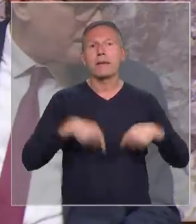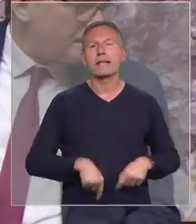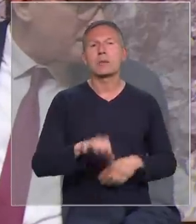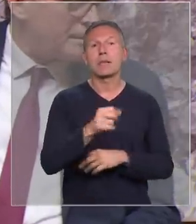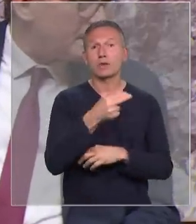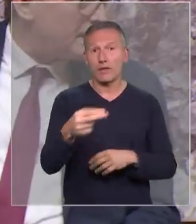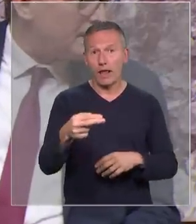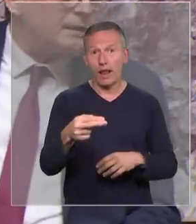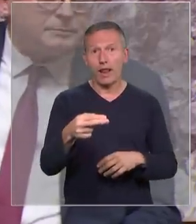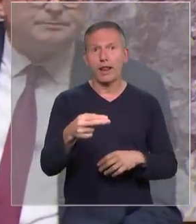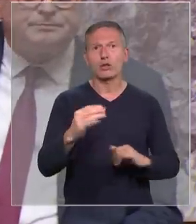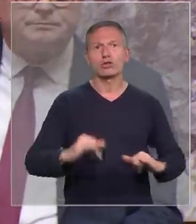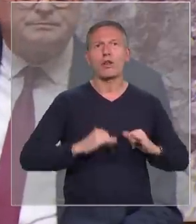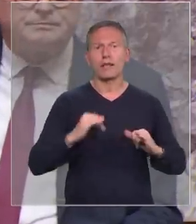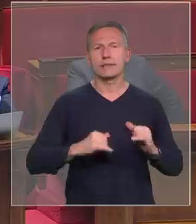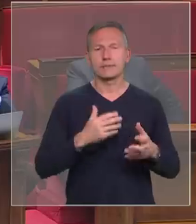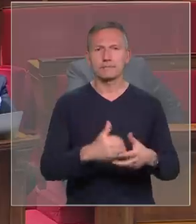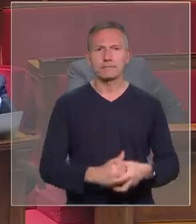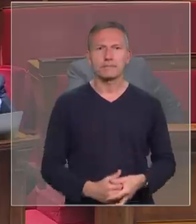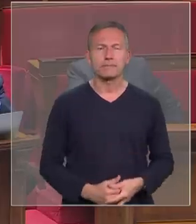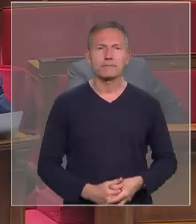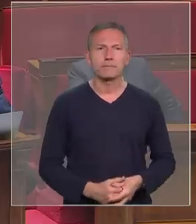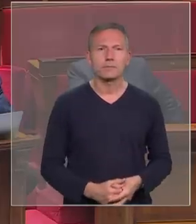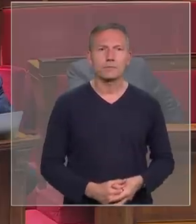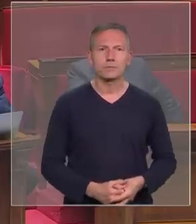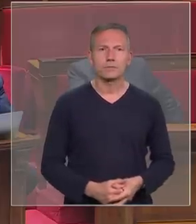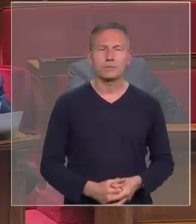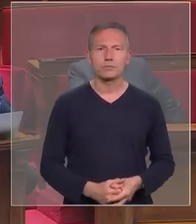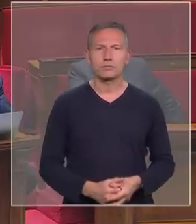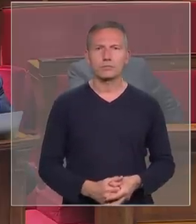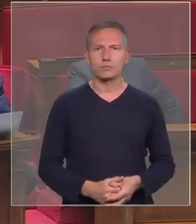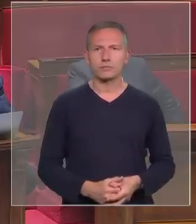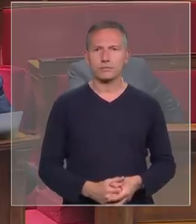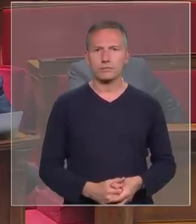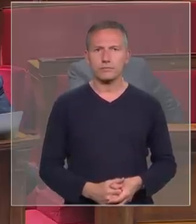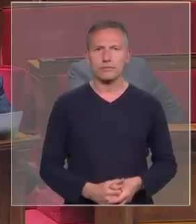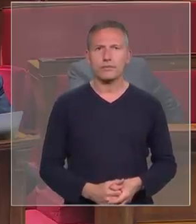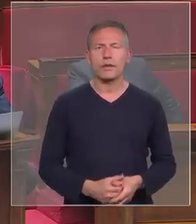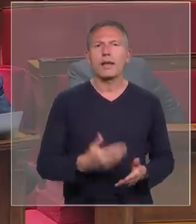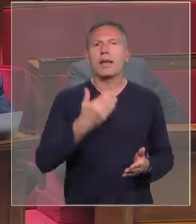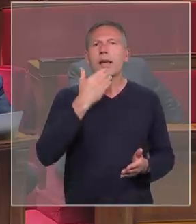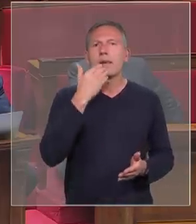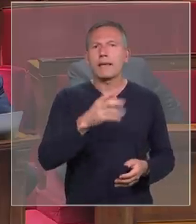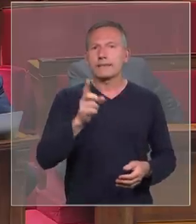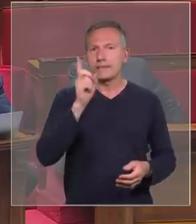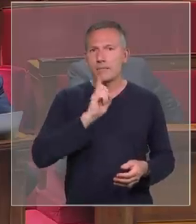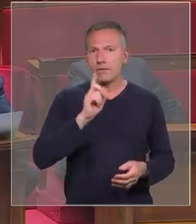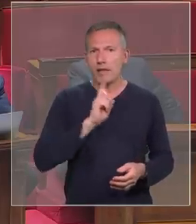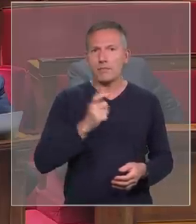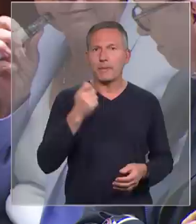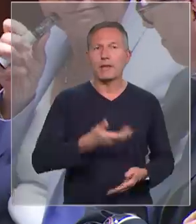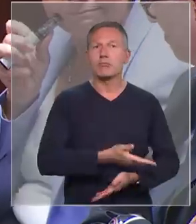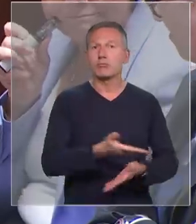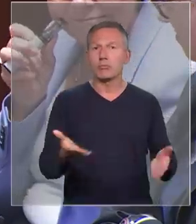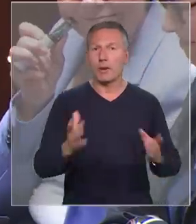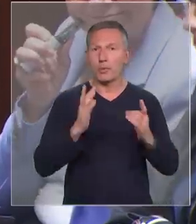l'Éducation nationale et de la Jeunesse. Merci Madame la Présidente, Mesdames et Messieurs les